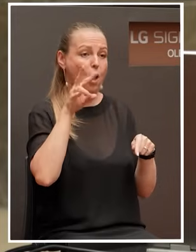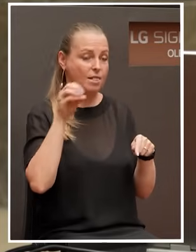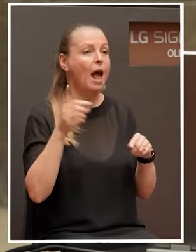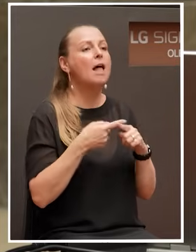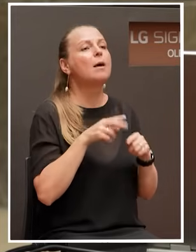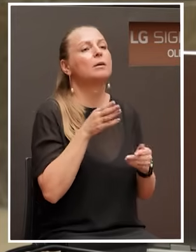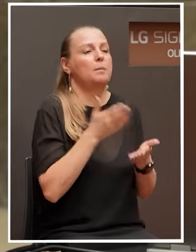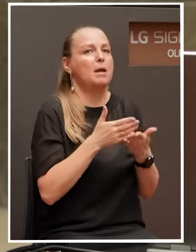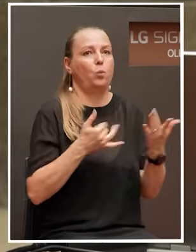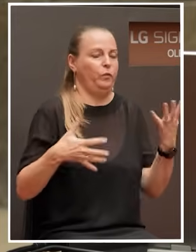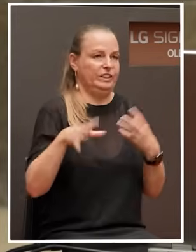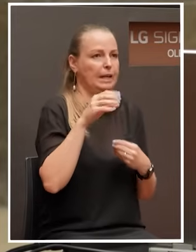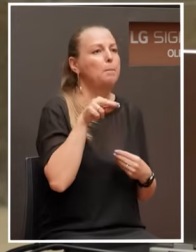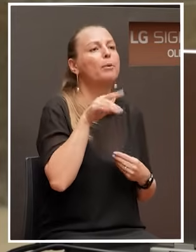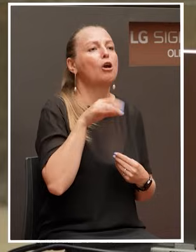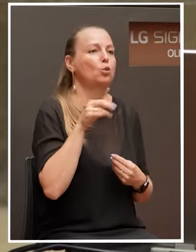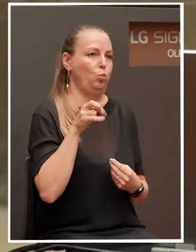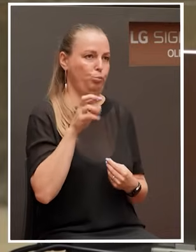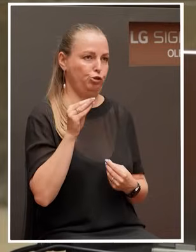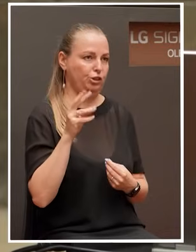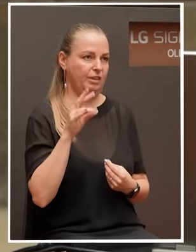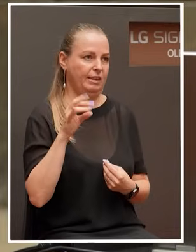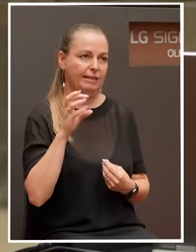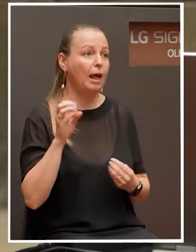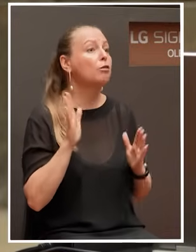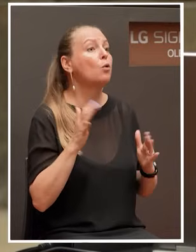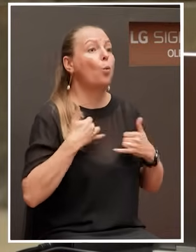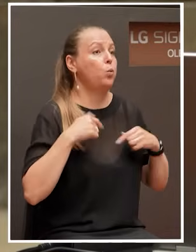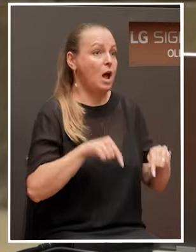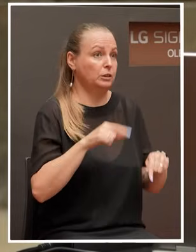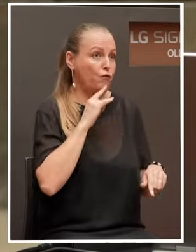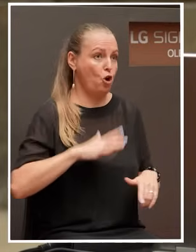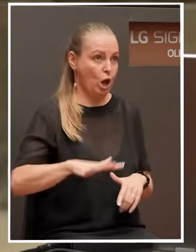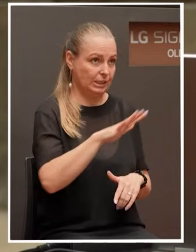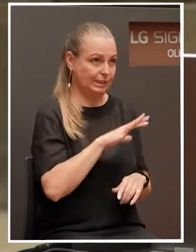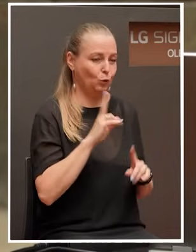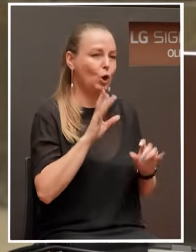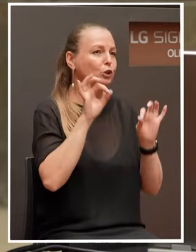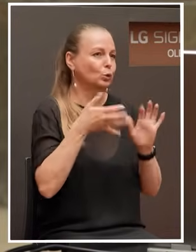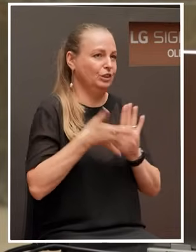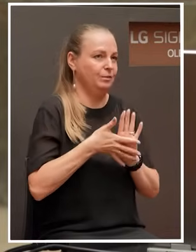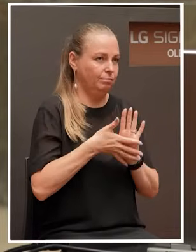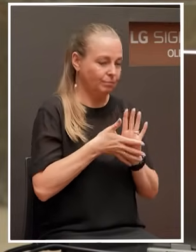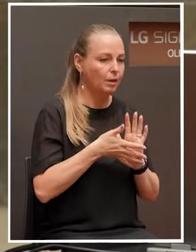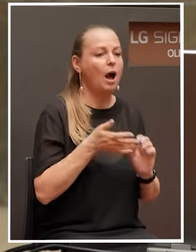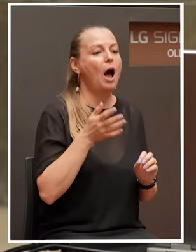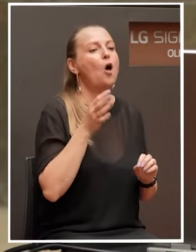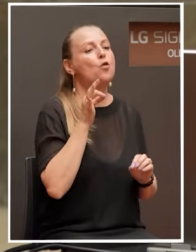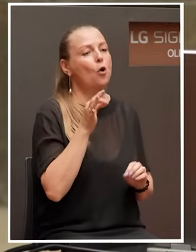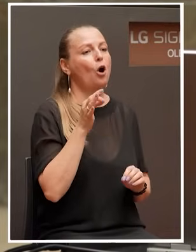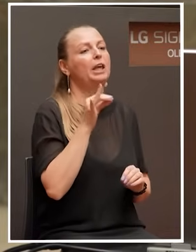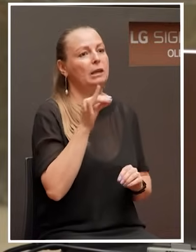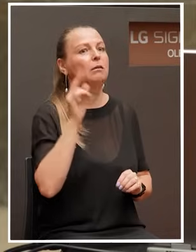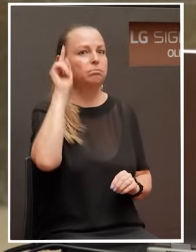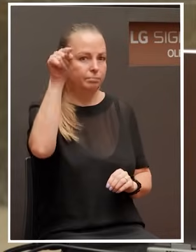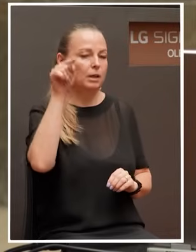И справедливости ради надо сказать, что это свойство не только отечественного искусствознания, моих учителей, прочитавших Вентури,